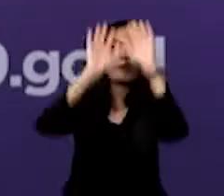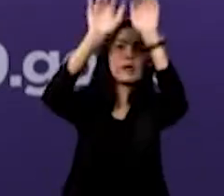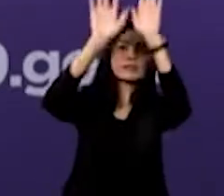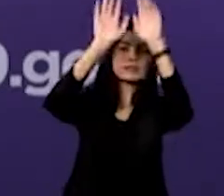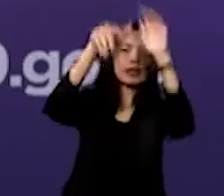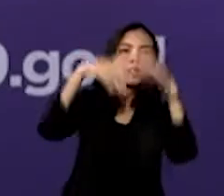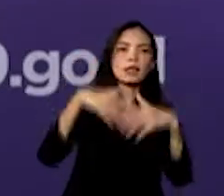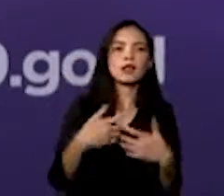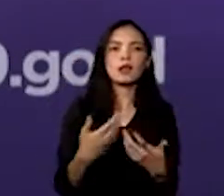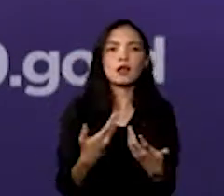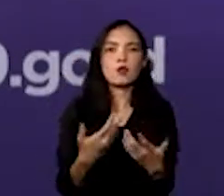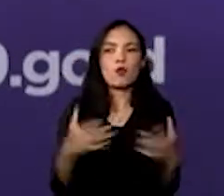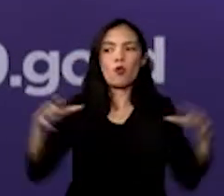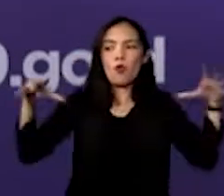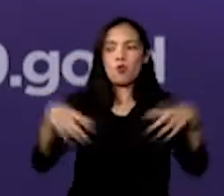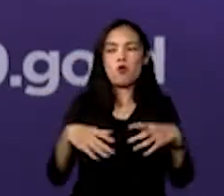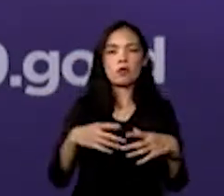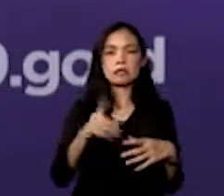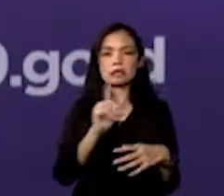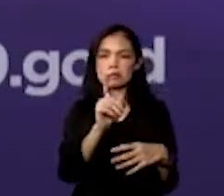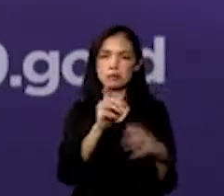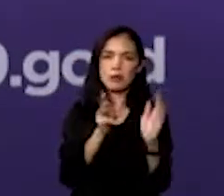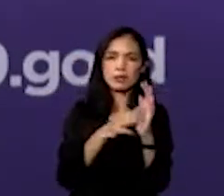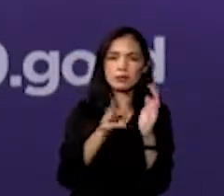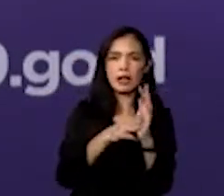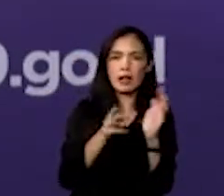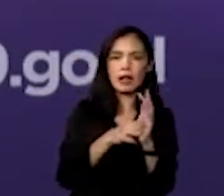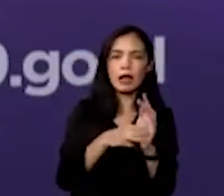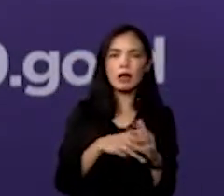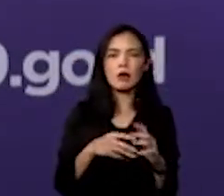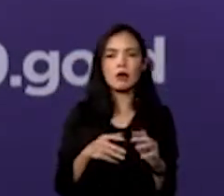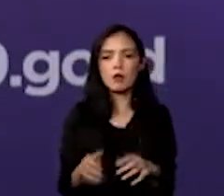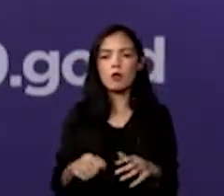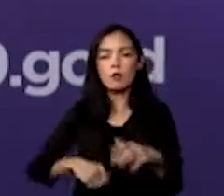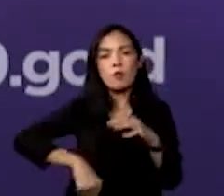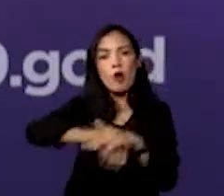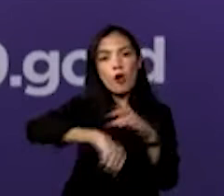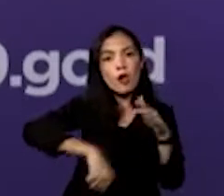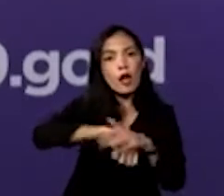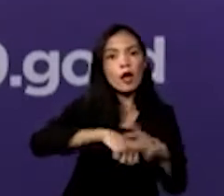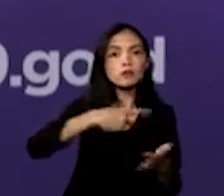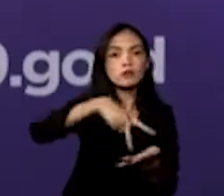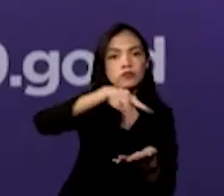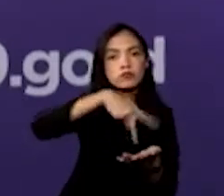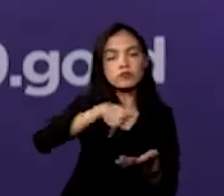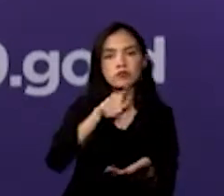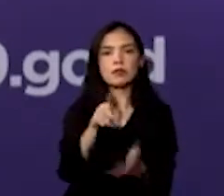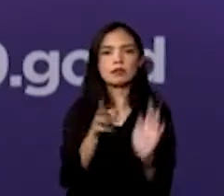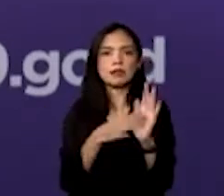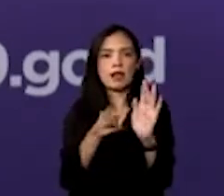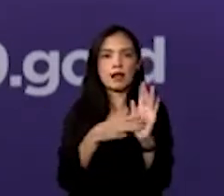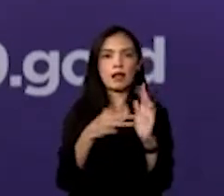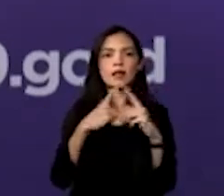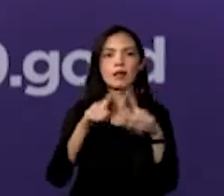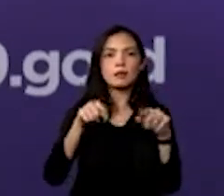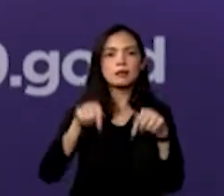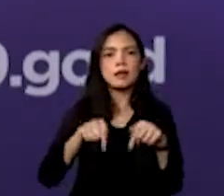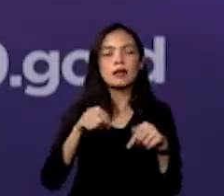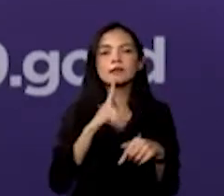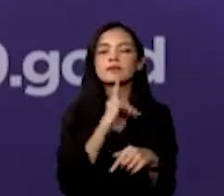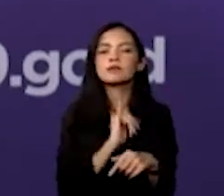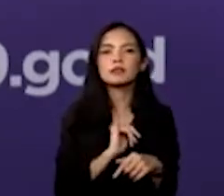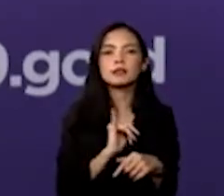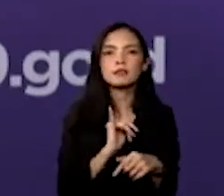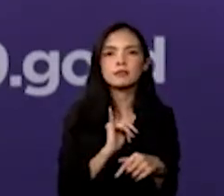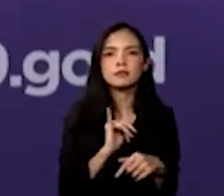satu masalah itu ya bola itu juga bisa masalah ya tapi sekarang pertanyaannya diajukan